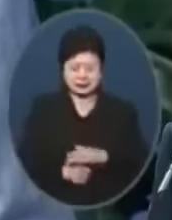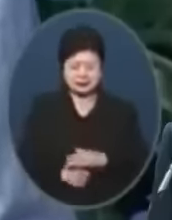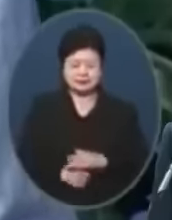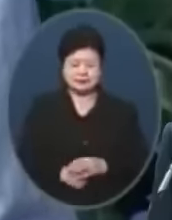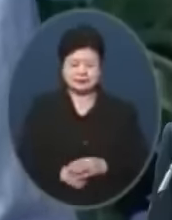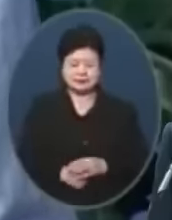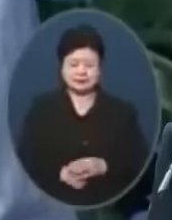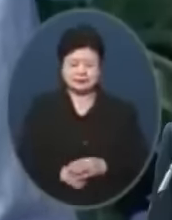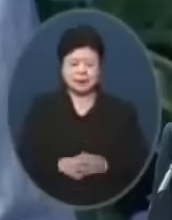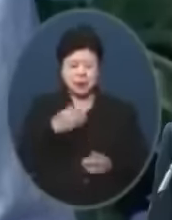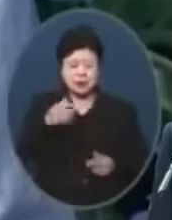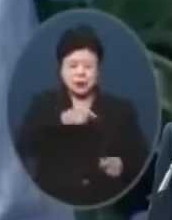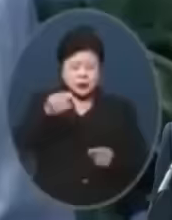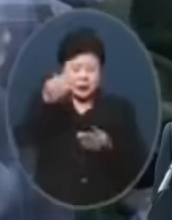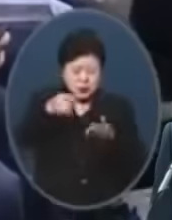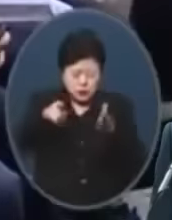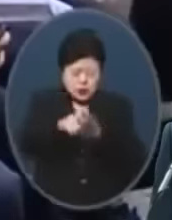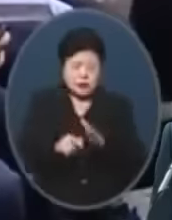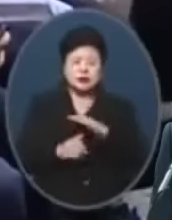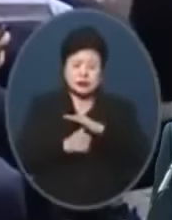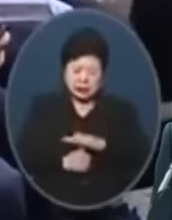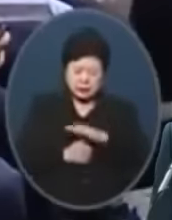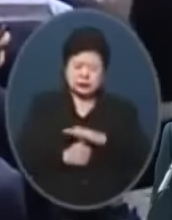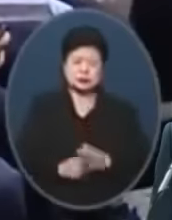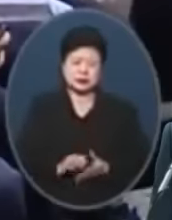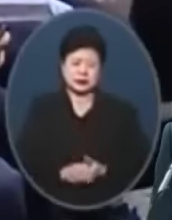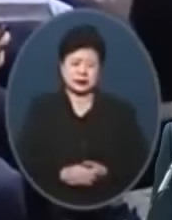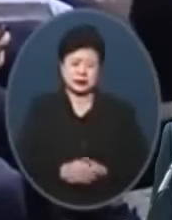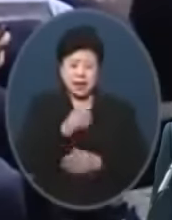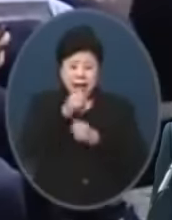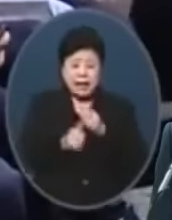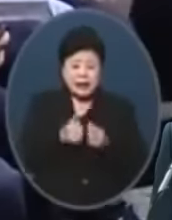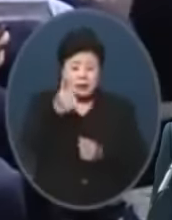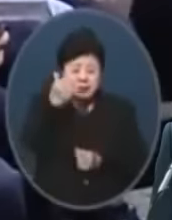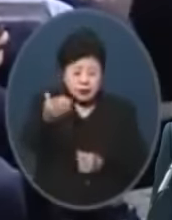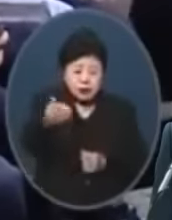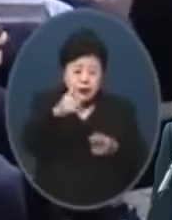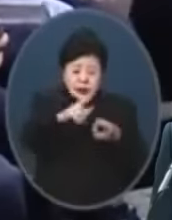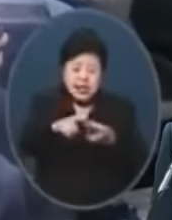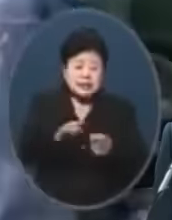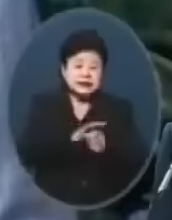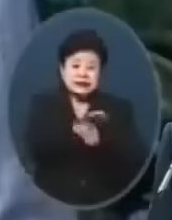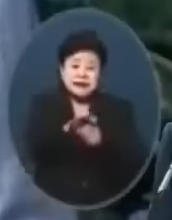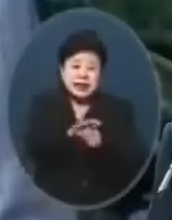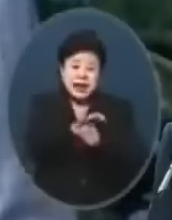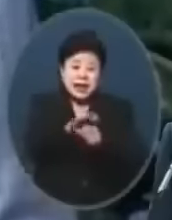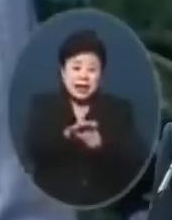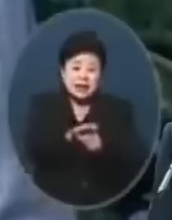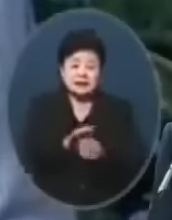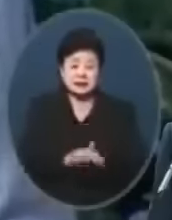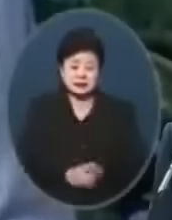여러분을 구원하기 위해서 참으신 것입니다. 하나님이 여러분에 대한 사랑은